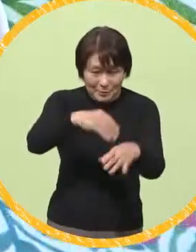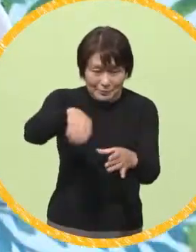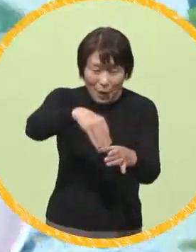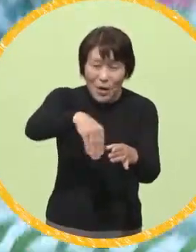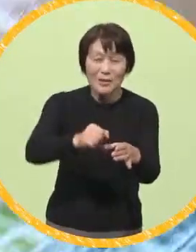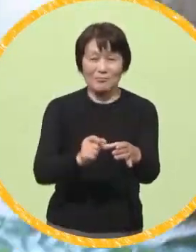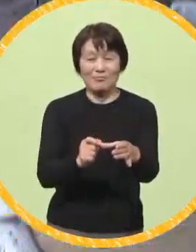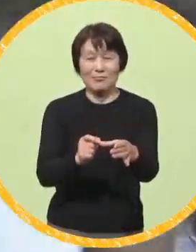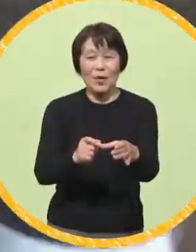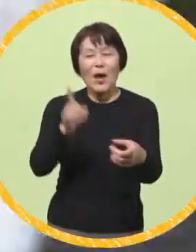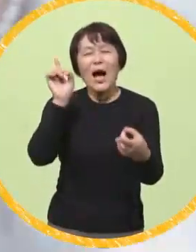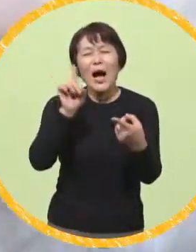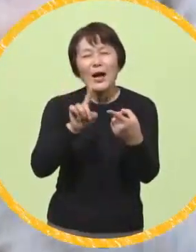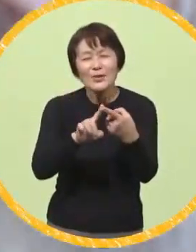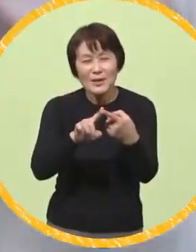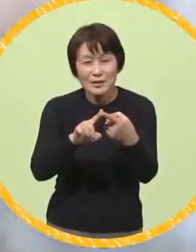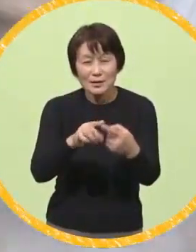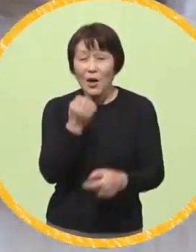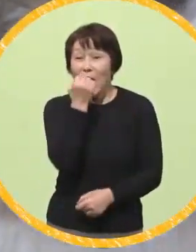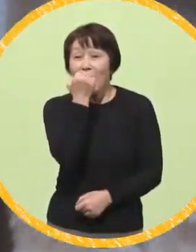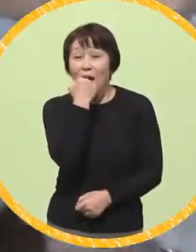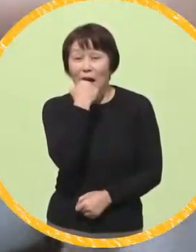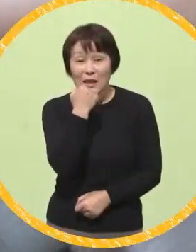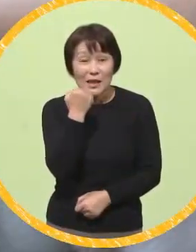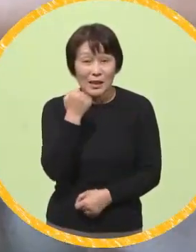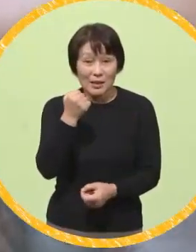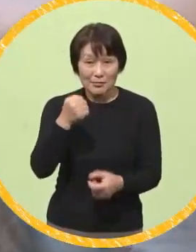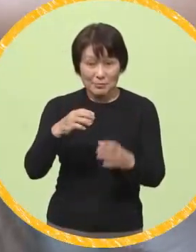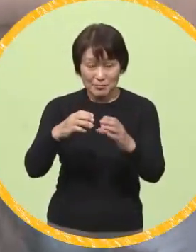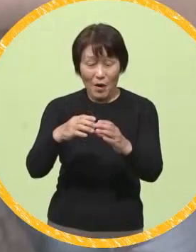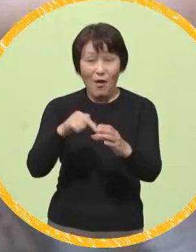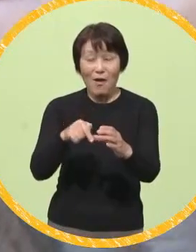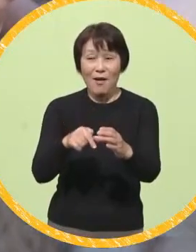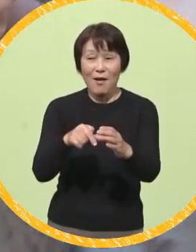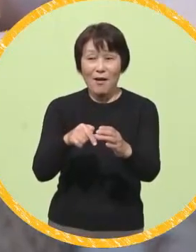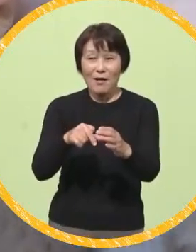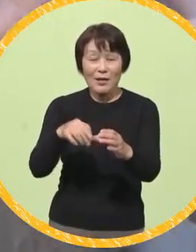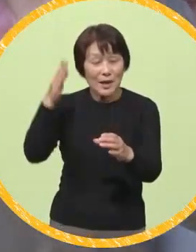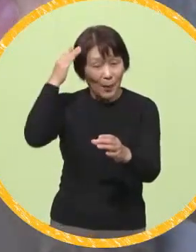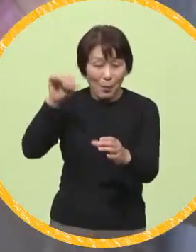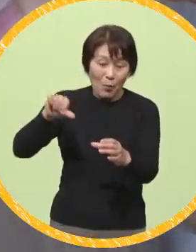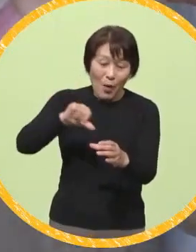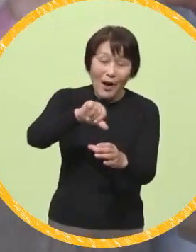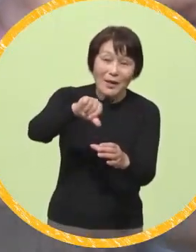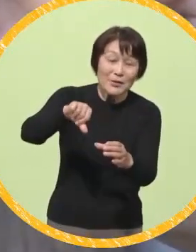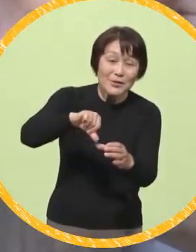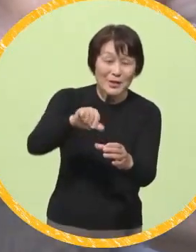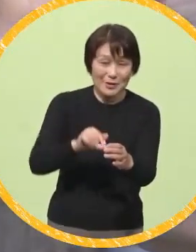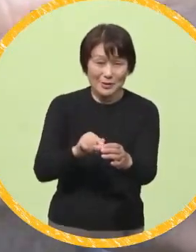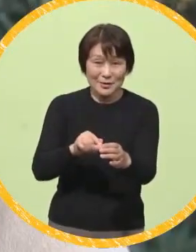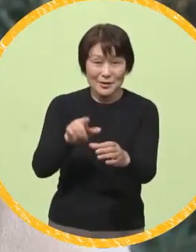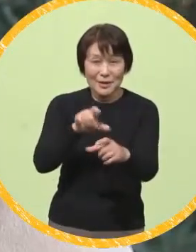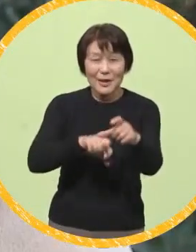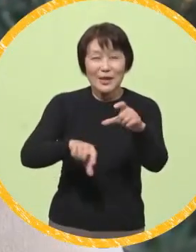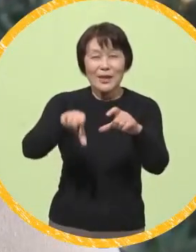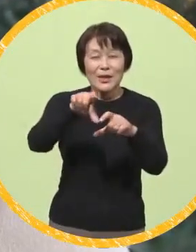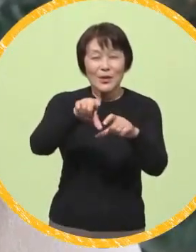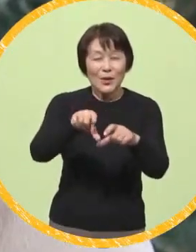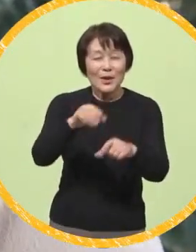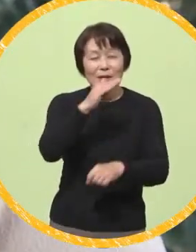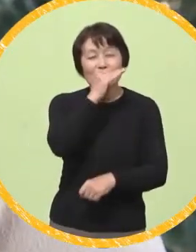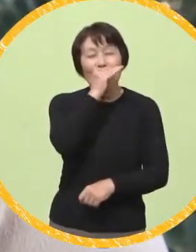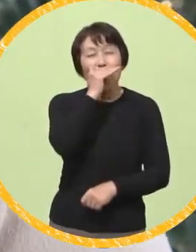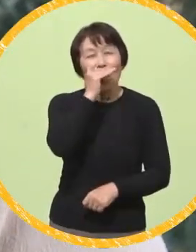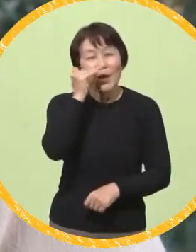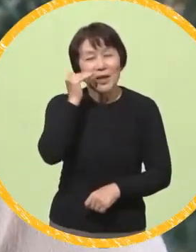。あとこれ柿びっくり、柿にオリーブオイルかけるんですけど、なんかねより上品なデザート